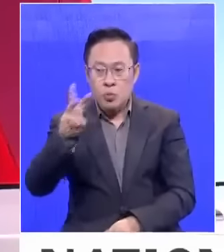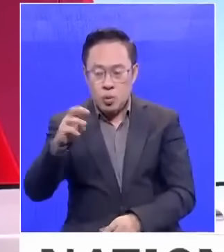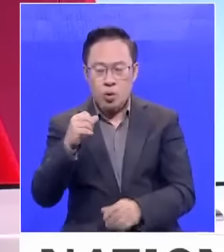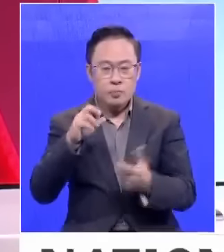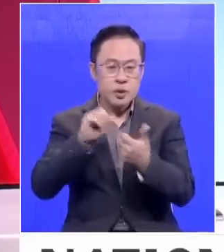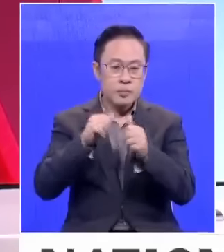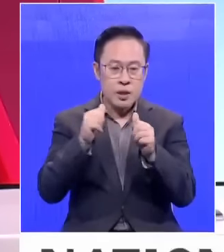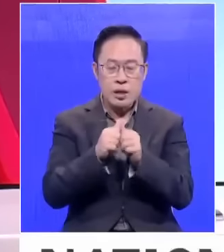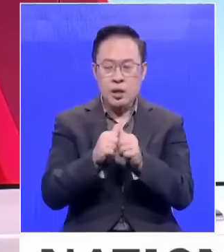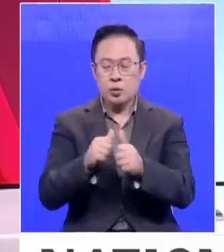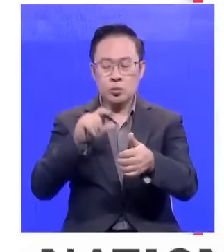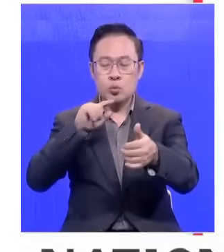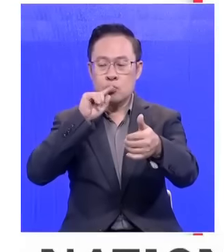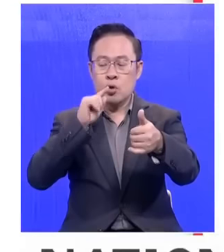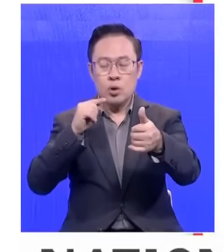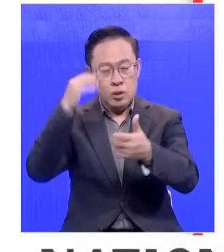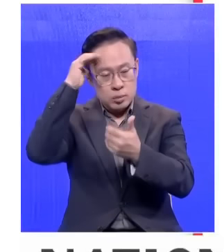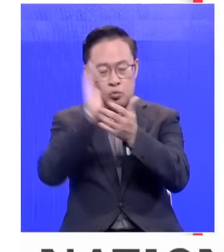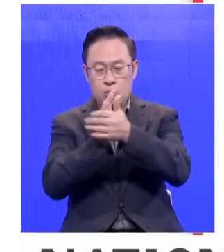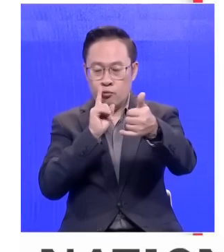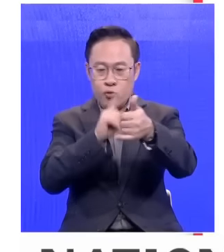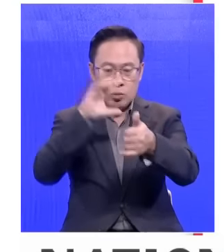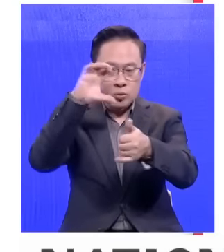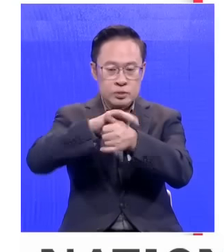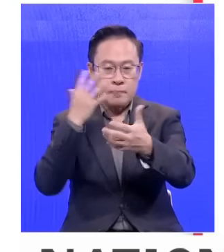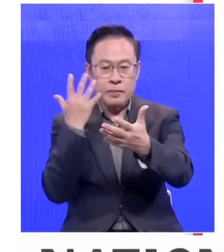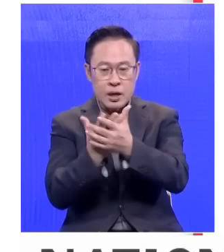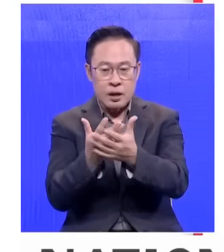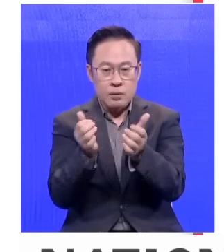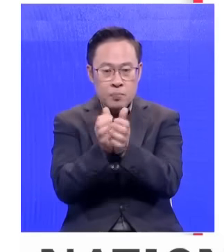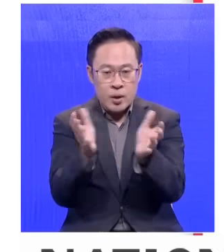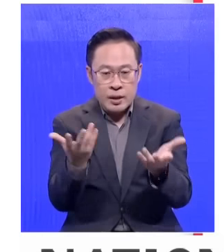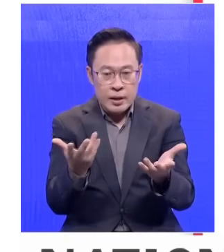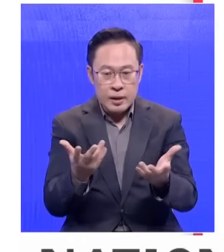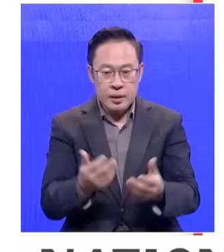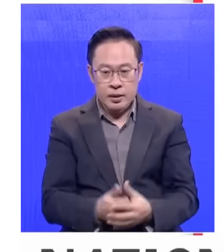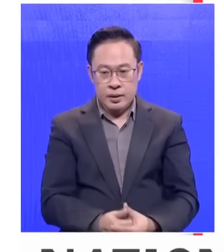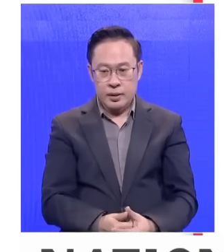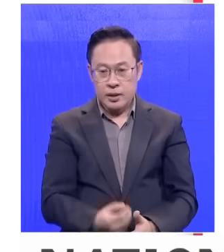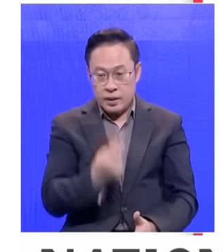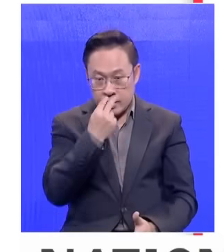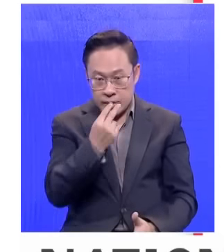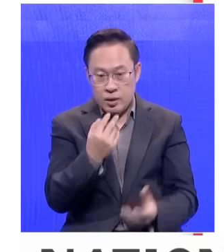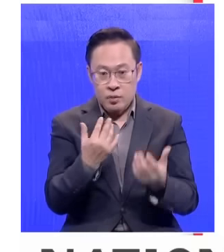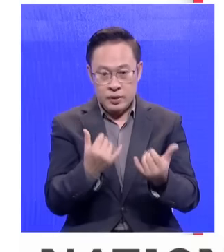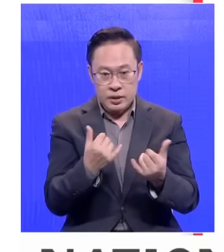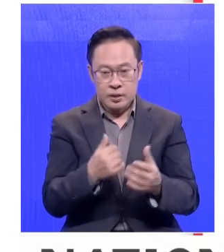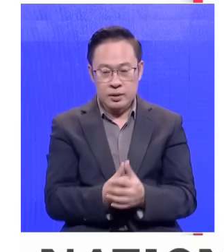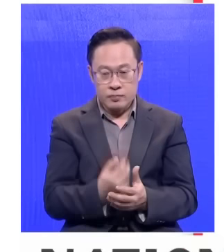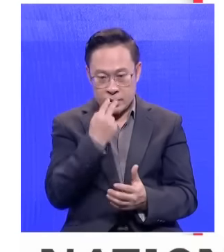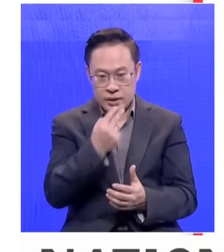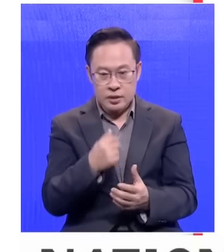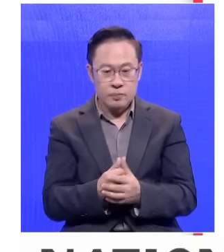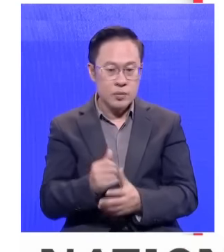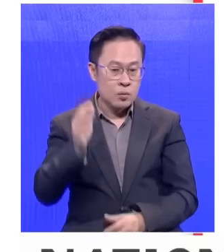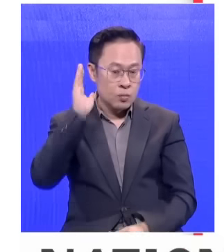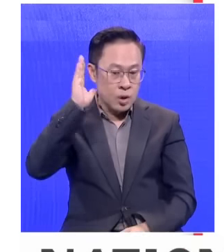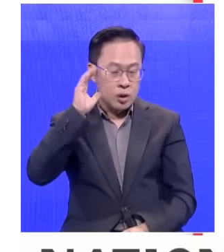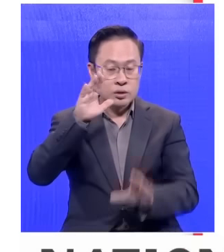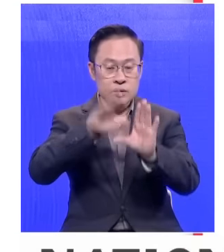ประกันตัวมีคดีความอะไรหรือไม่อย่างไรเนี่ยนะคะเนี่ยแหละค่ะเจ้าตัวเขาออกมาพูดแล้วนะเขาบอกว่าให้ความเป็นธรรมกับเขาด้วยนะ